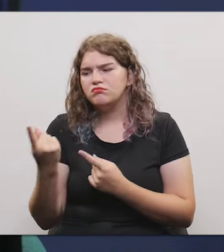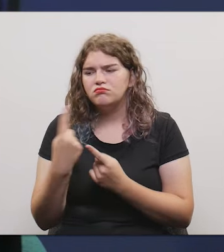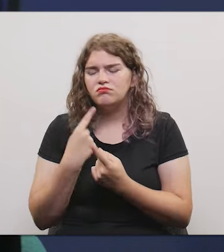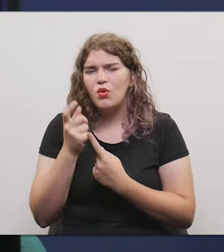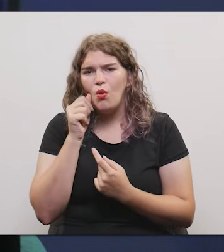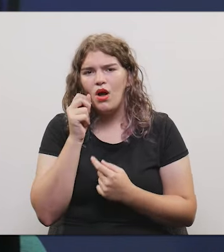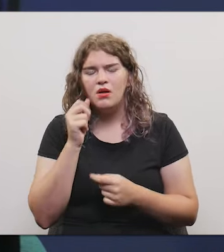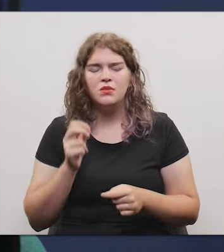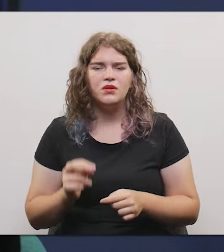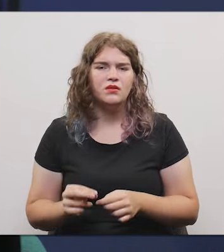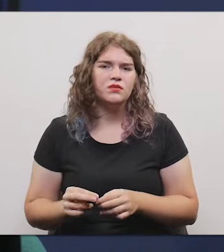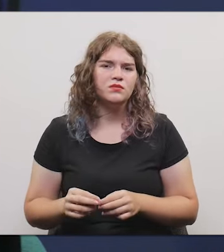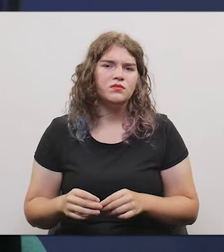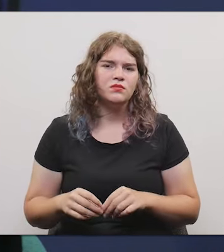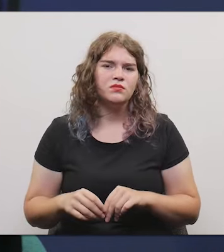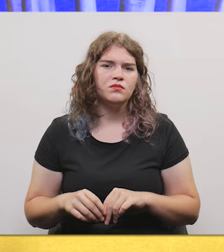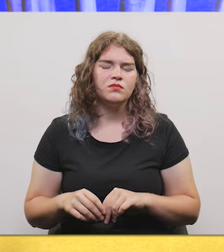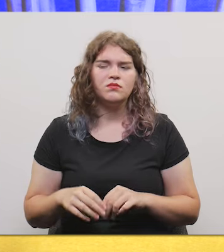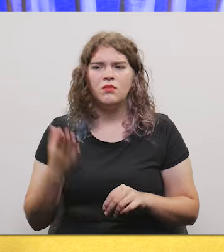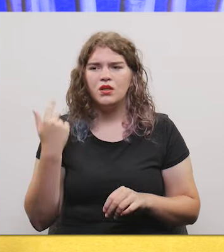Și în urmă cu